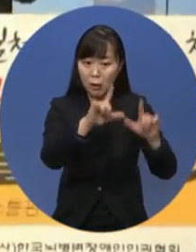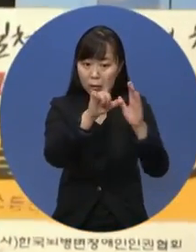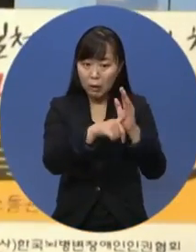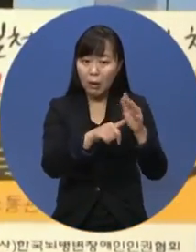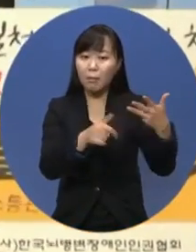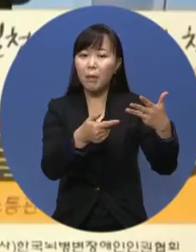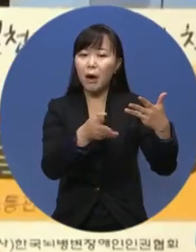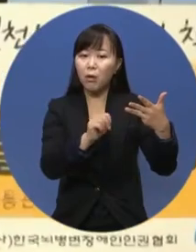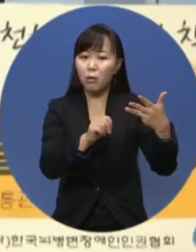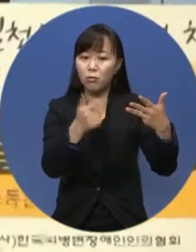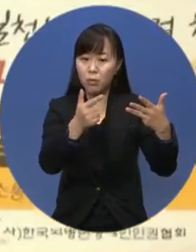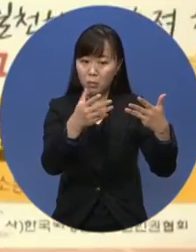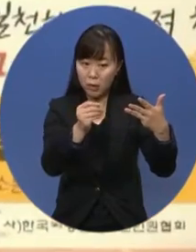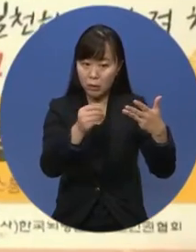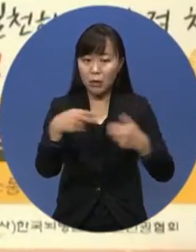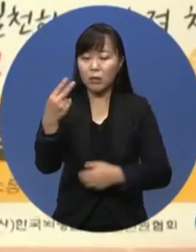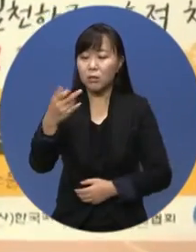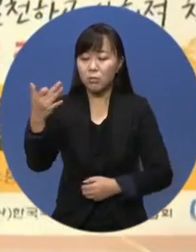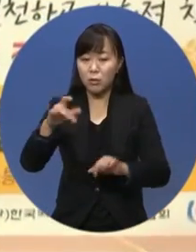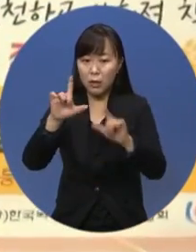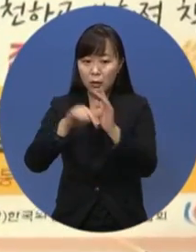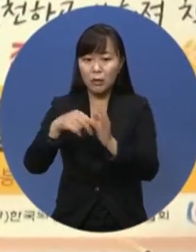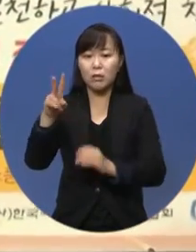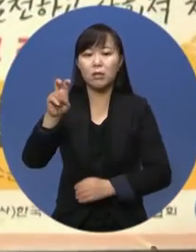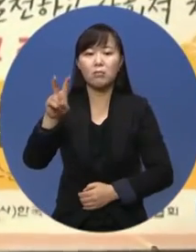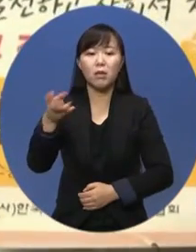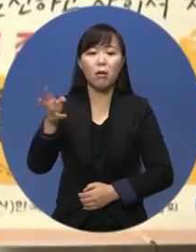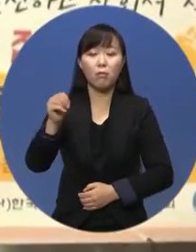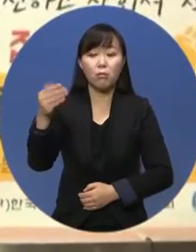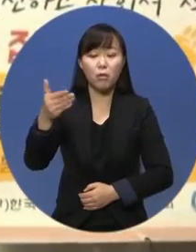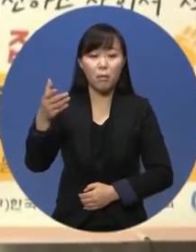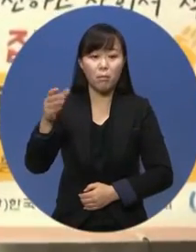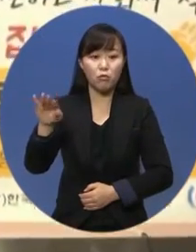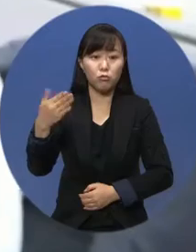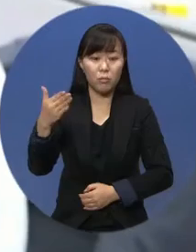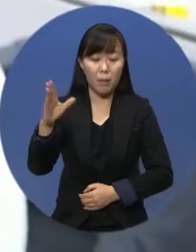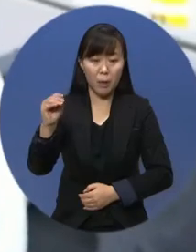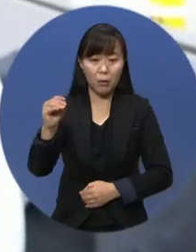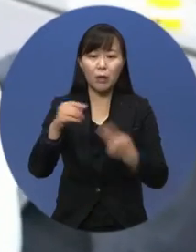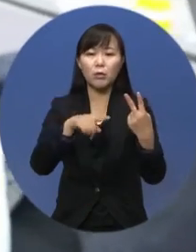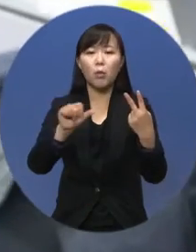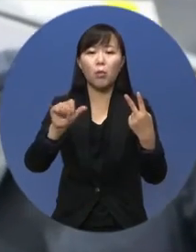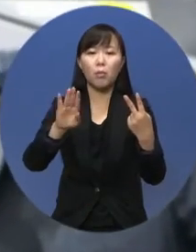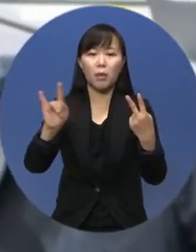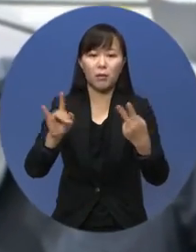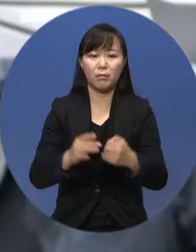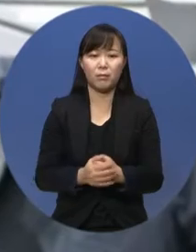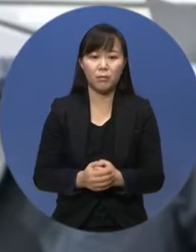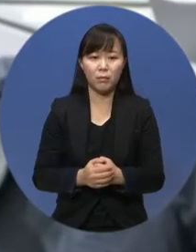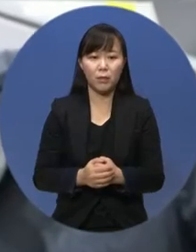8억 6천만 원에서 2019년 22억 900만 원으로 2.5배가 늘어났습니다.